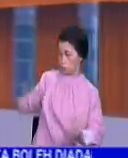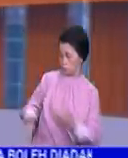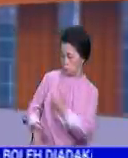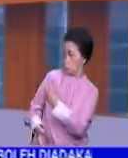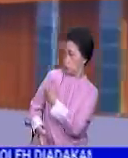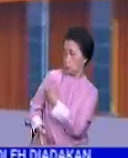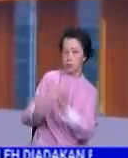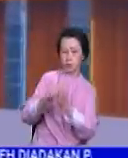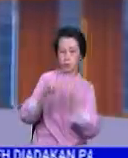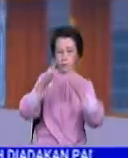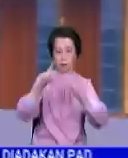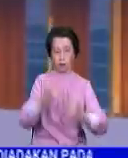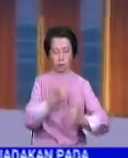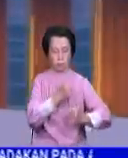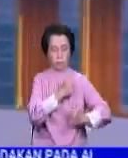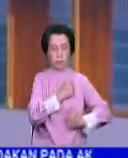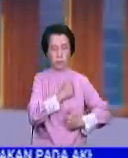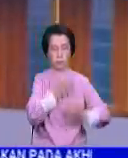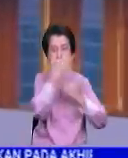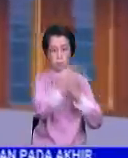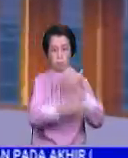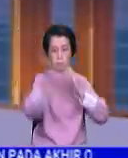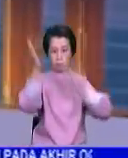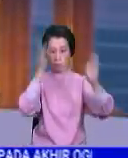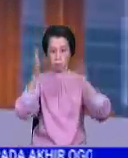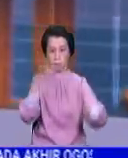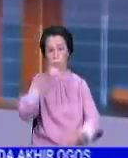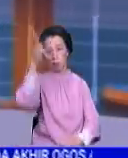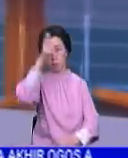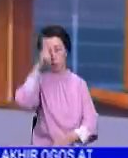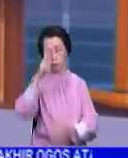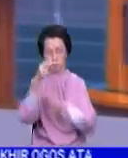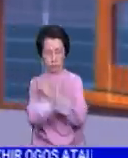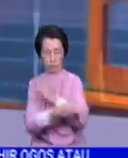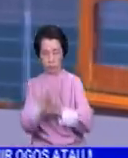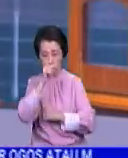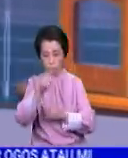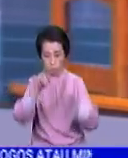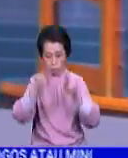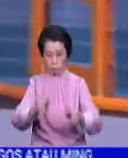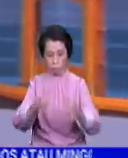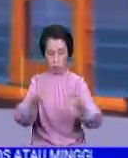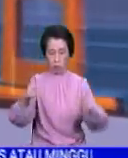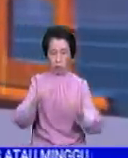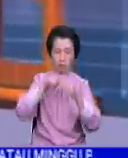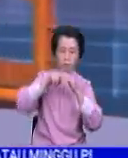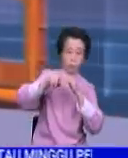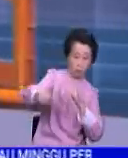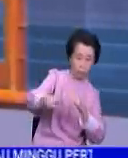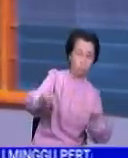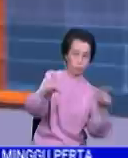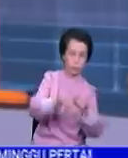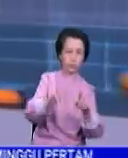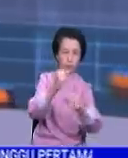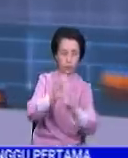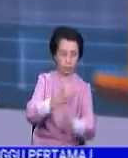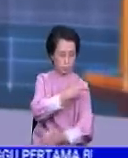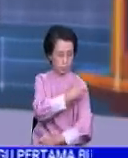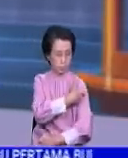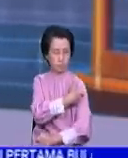di kamp-kamp tentera di seluruh negara dan kerajaan negeri akan pastikan rakyat di kawasan pedalaman terima suntikan